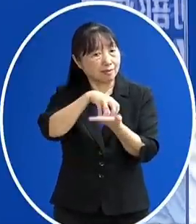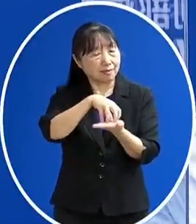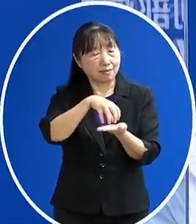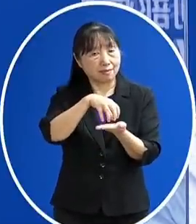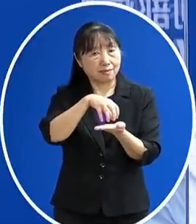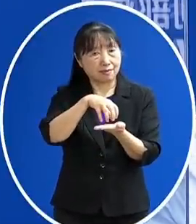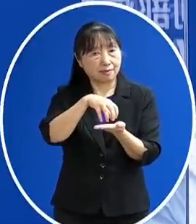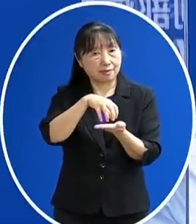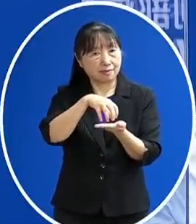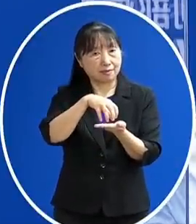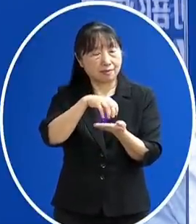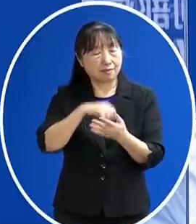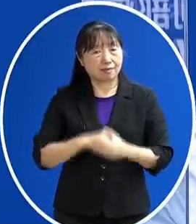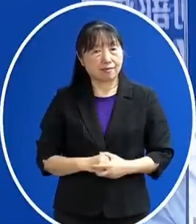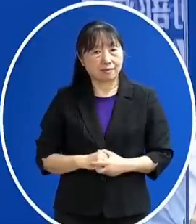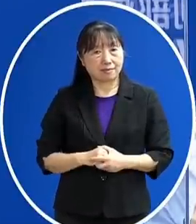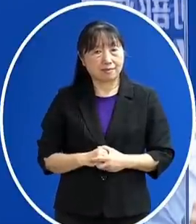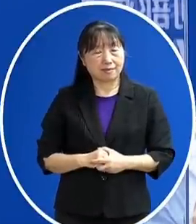这个